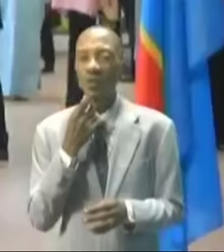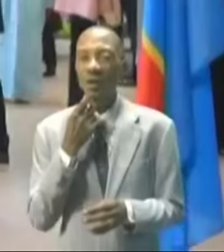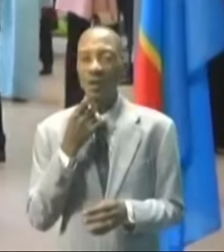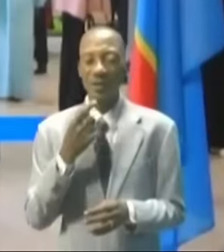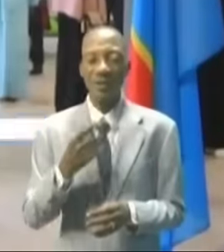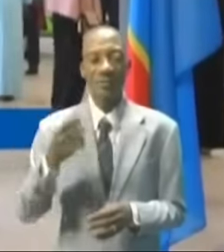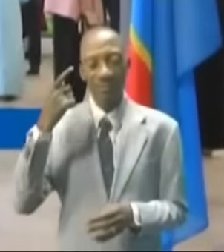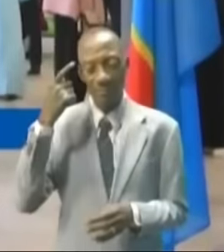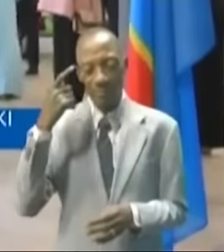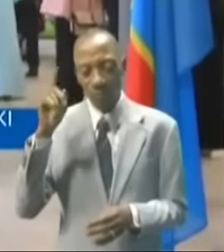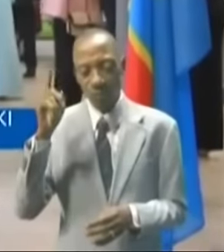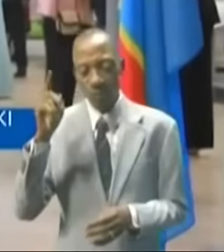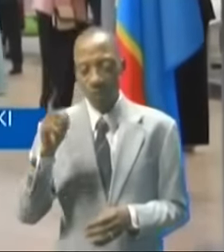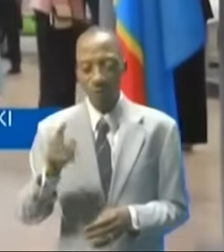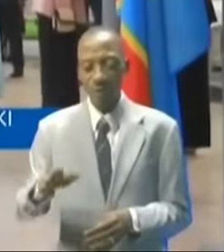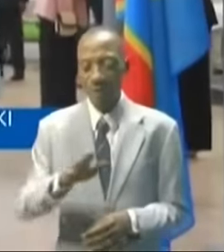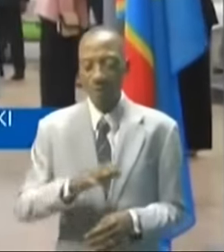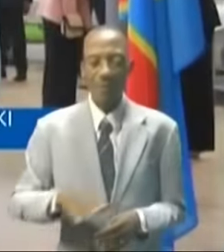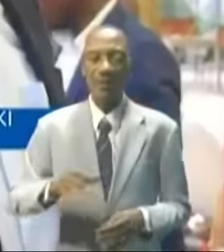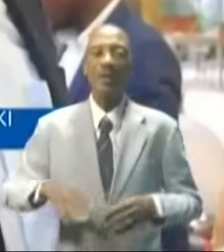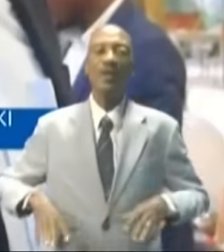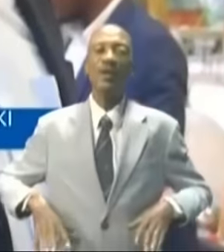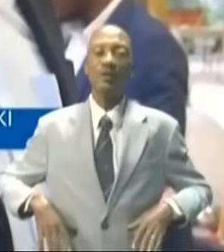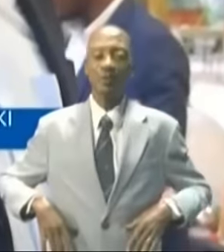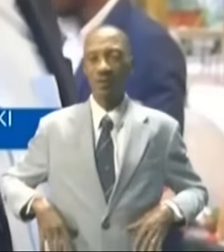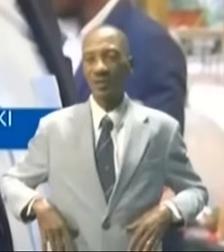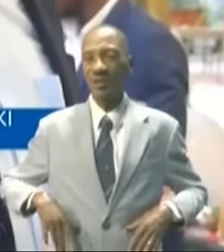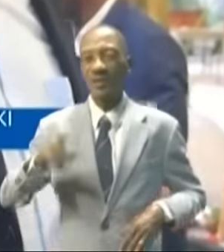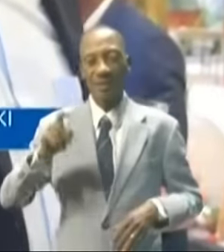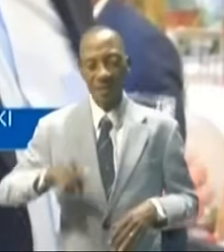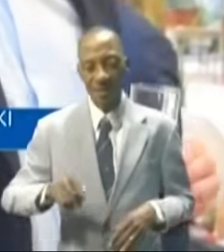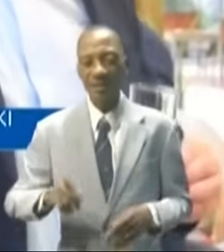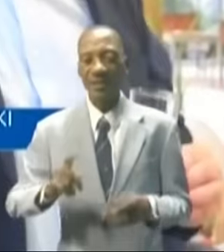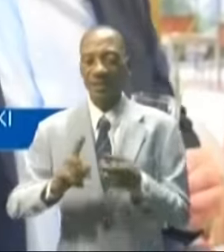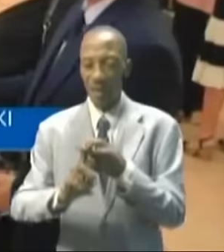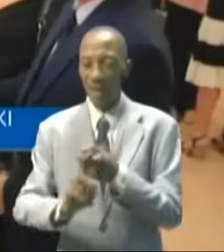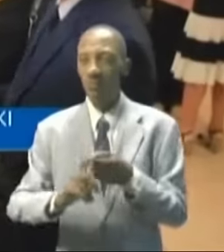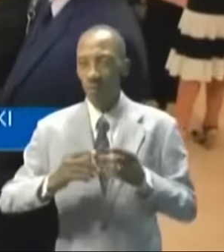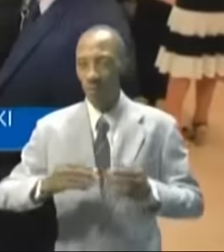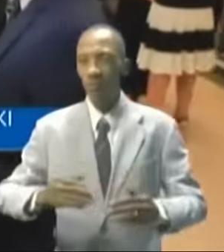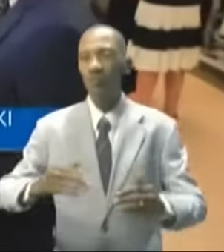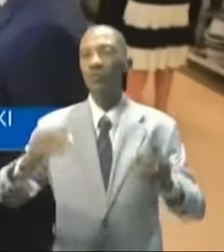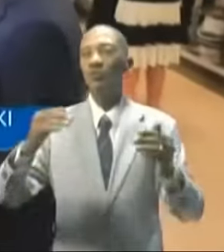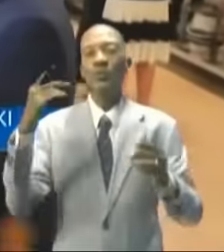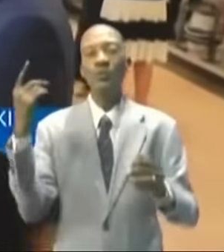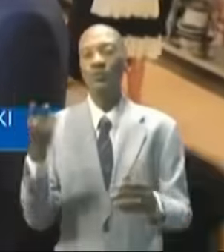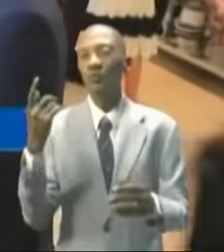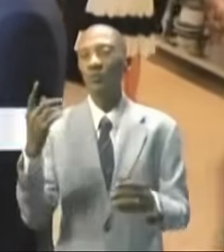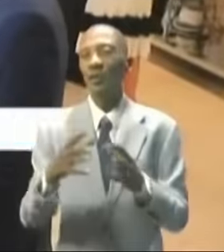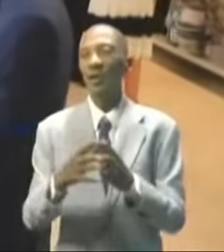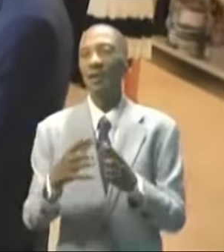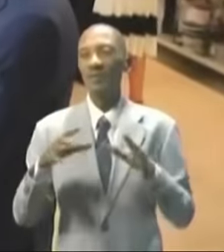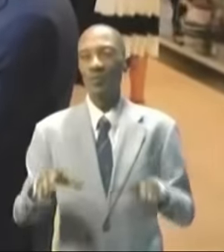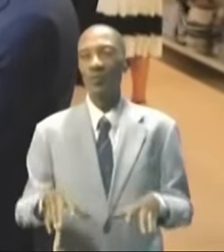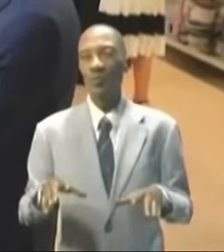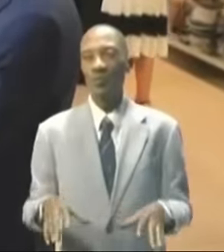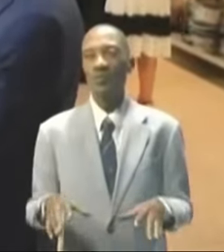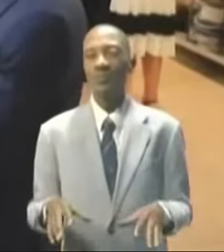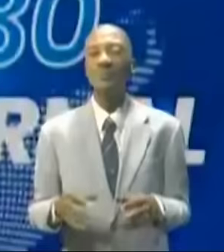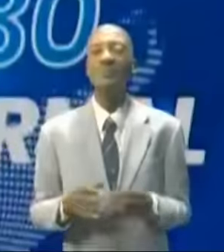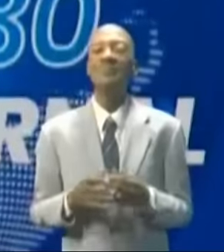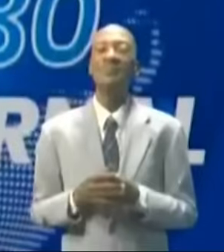la grandeur et la gloire de la patrie qui forment une famille, a conclu l'ambassadeur